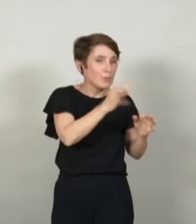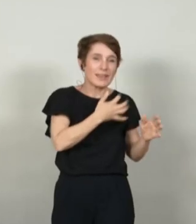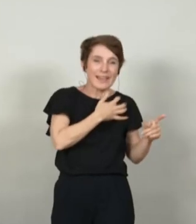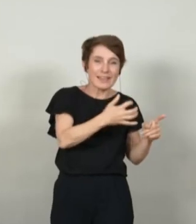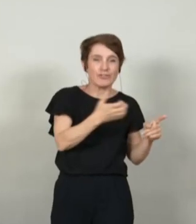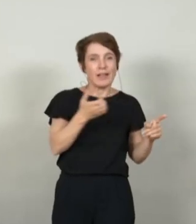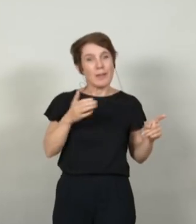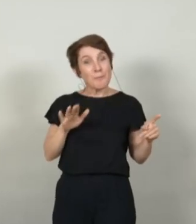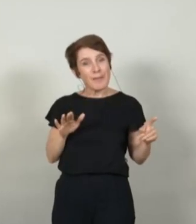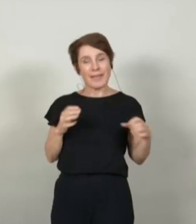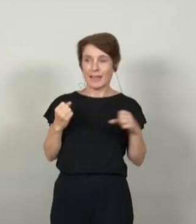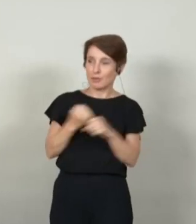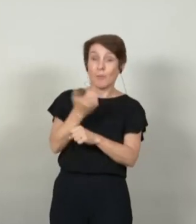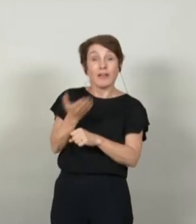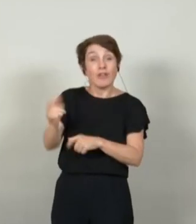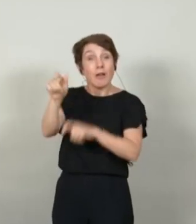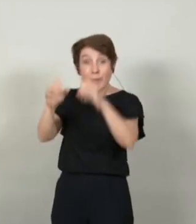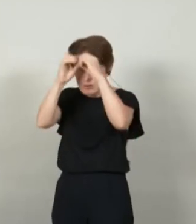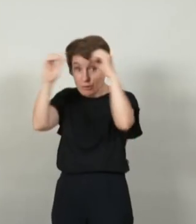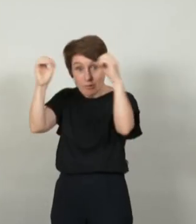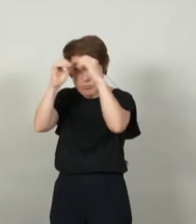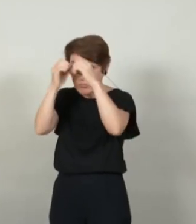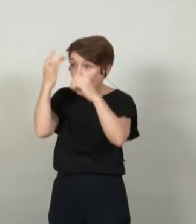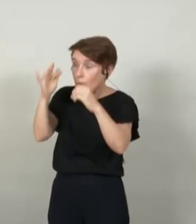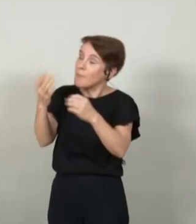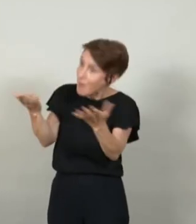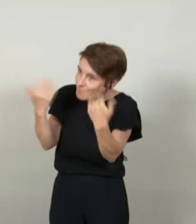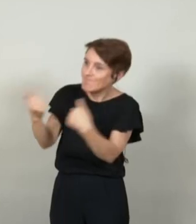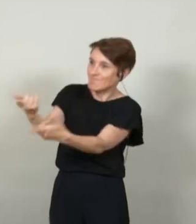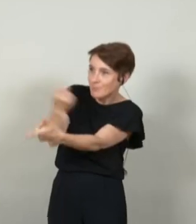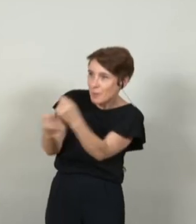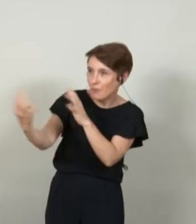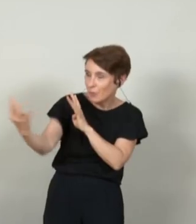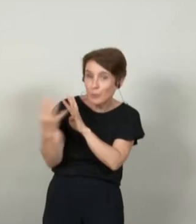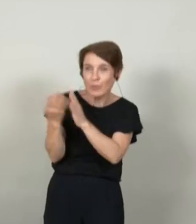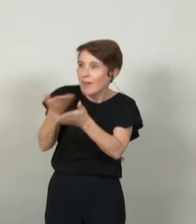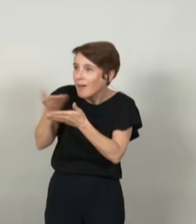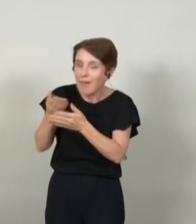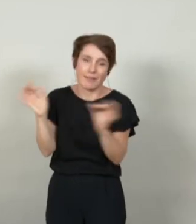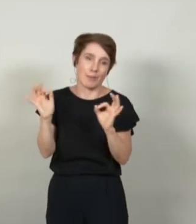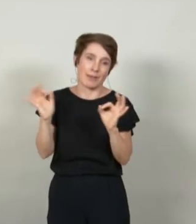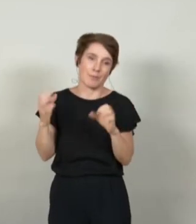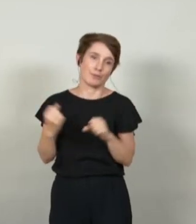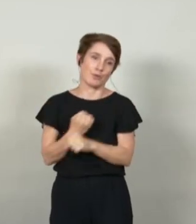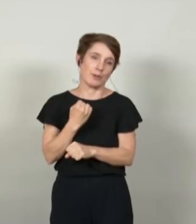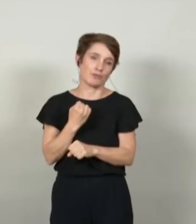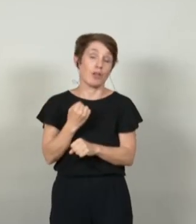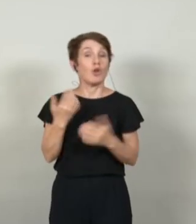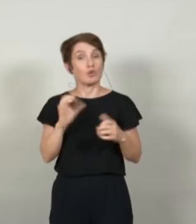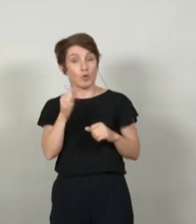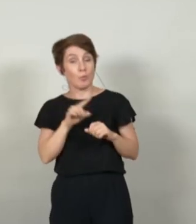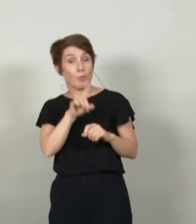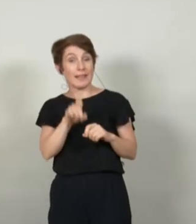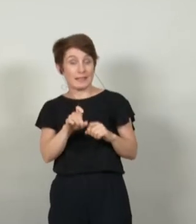pas été assez attractif pour faire venir un public plus éloigné de cette thématique donc sur la première question réponse plus que